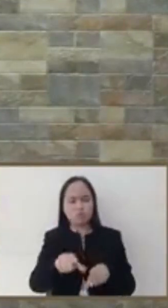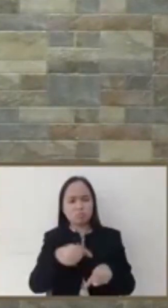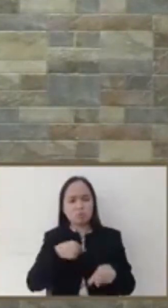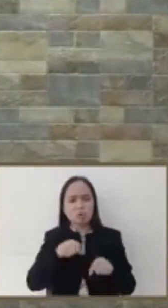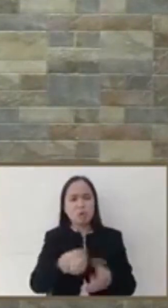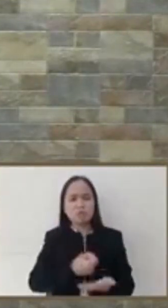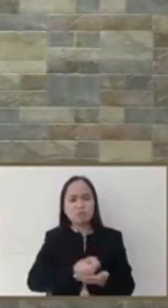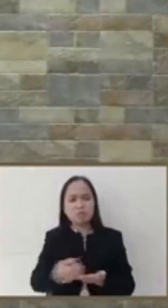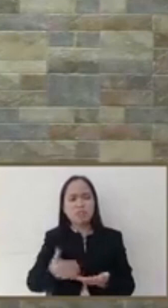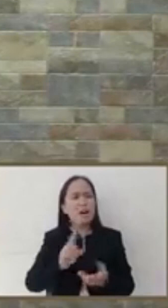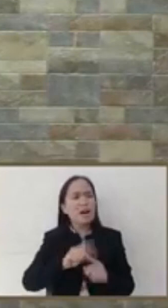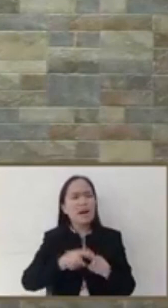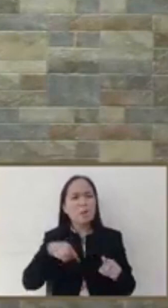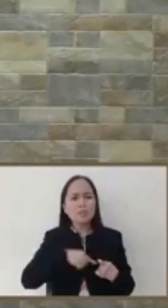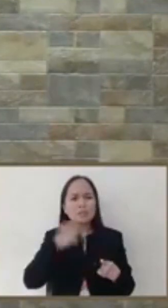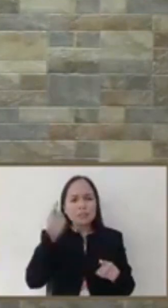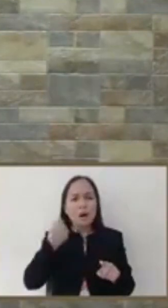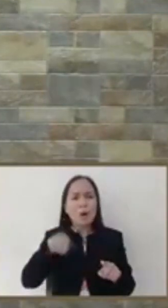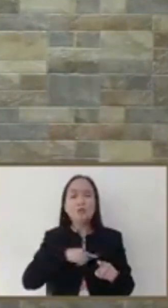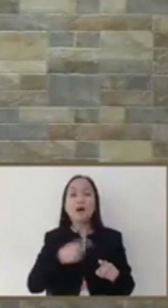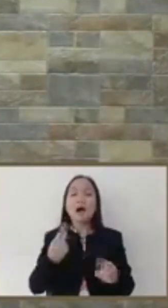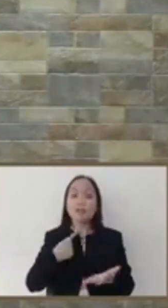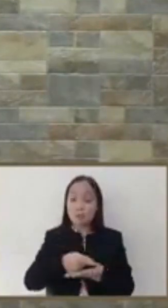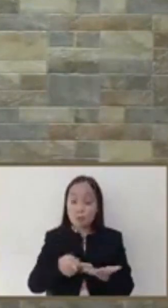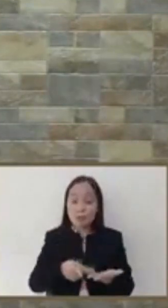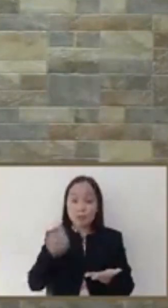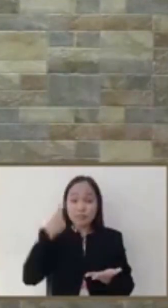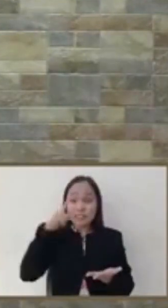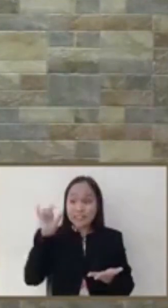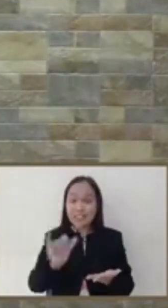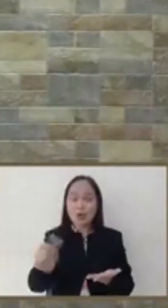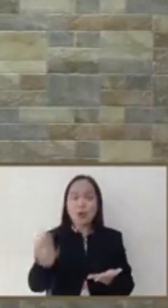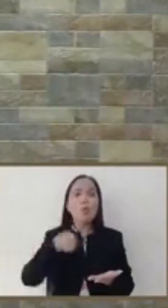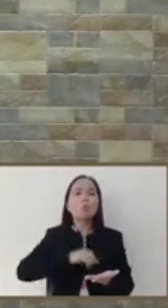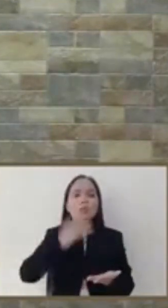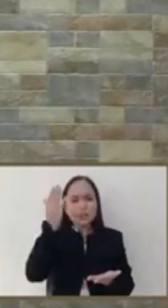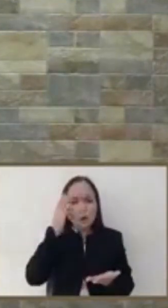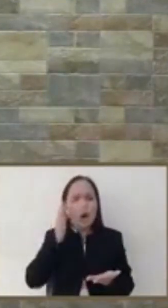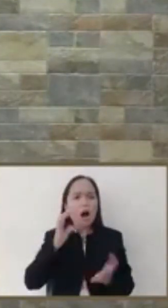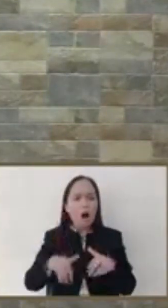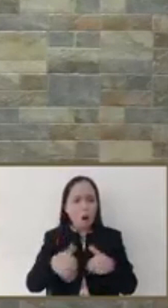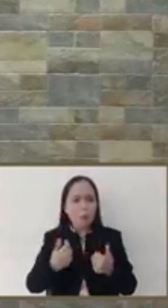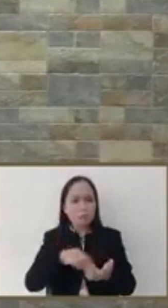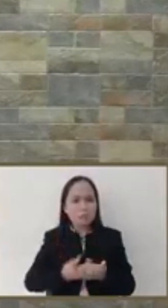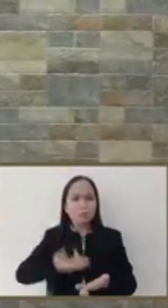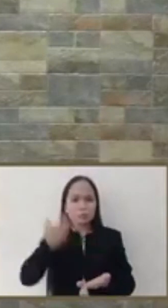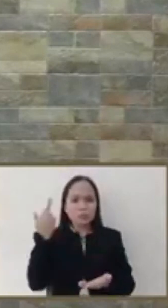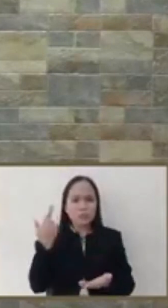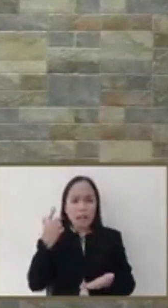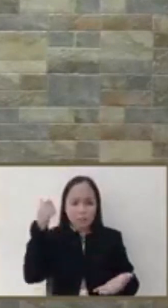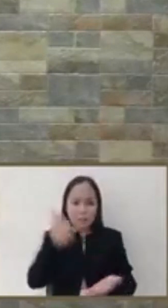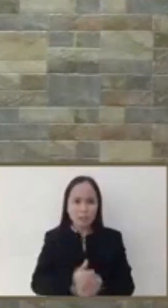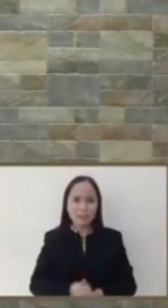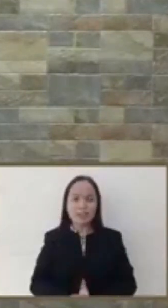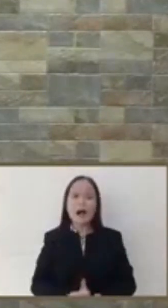Pero nauunawaan mo, sapagkat may bahagi ka sa eternity, nauunawaan mo kung gaano kakayaman. Nang